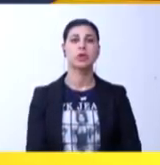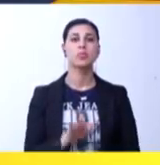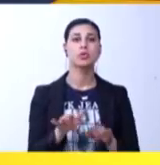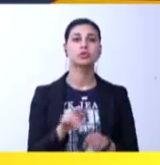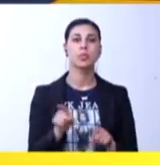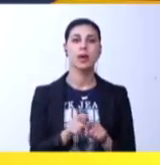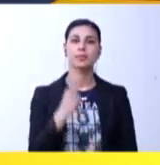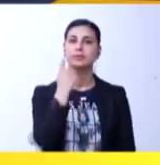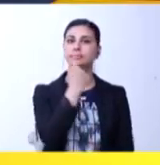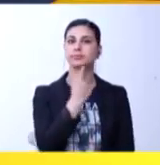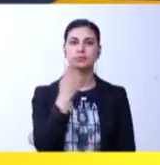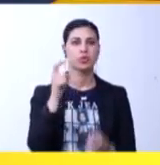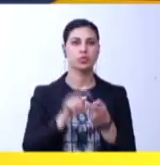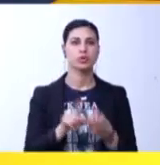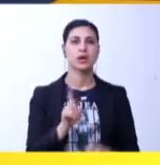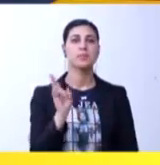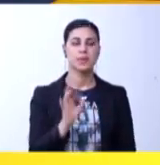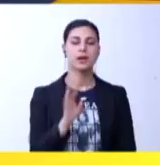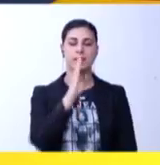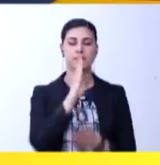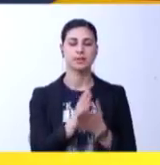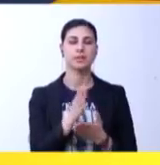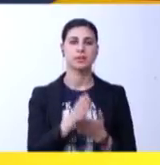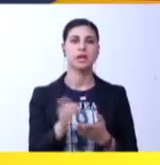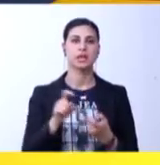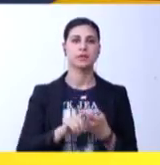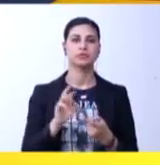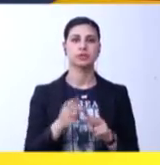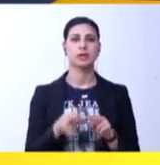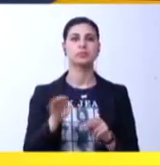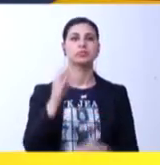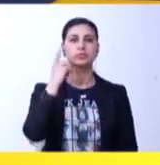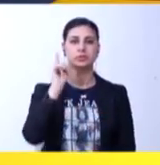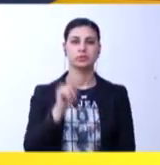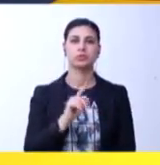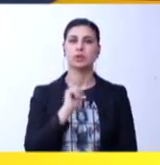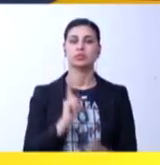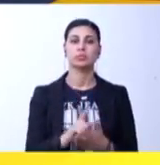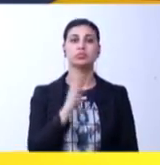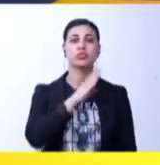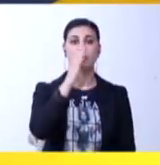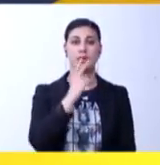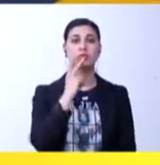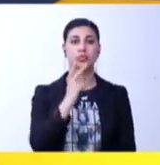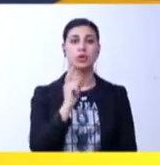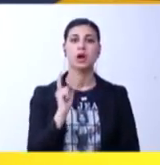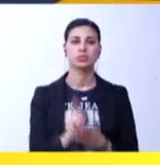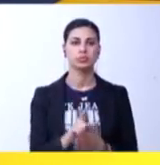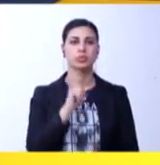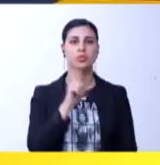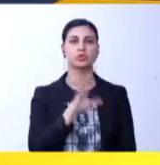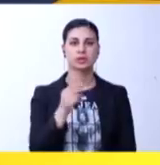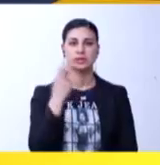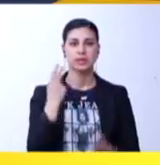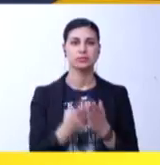თითქოს ყბებს და კბილებს არ უკავშირდება, მაგრამ პირდაპირ კავშირშია და იმედია ამას გაითვალისწინებენ. თუ ახლა მშობლები უყურებენ, აუცილებლად მოზარდებს